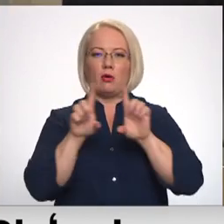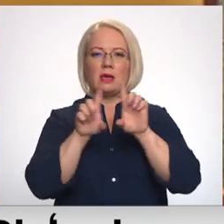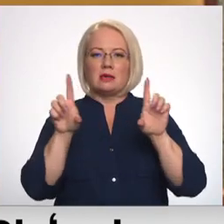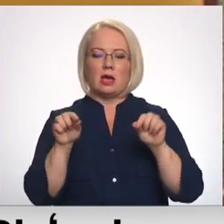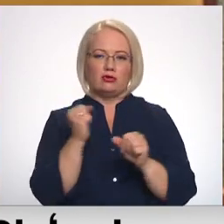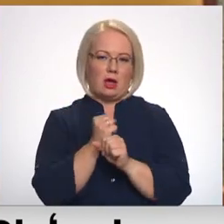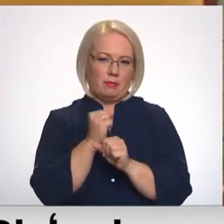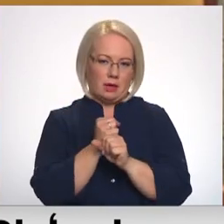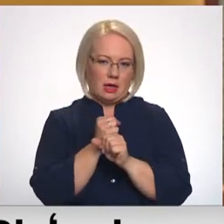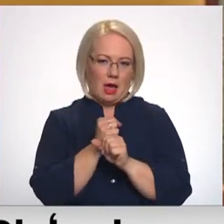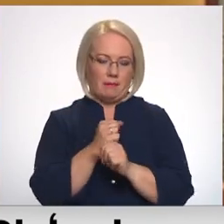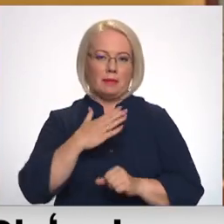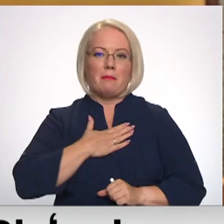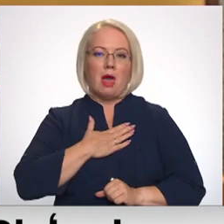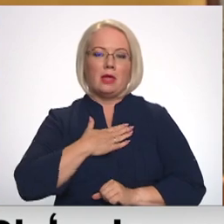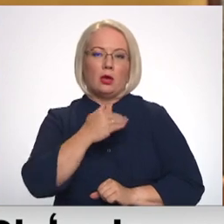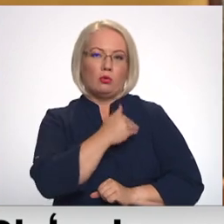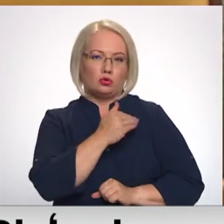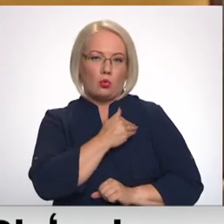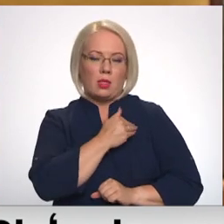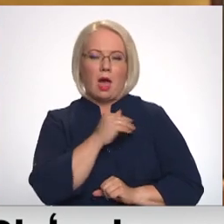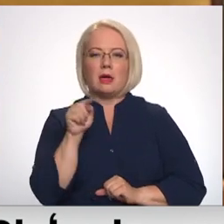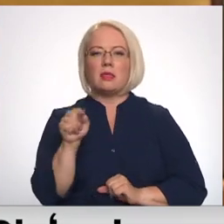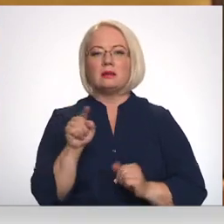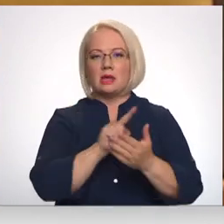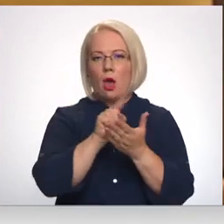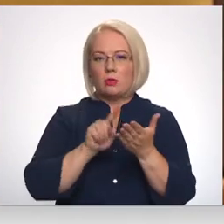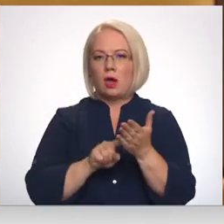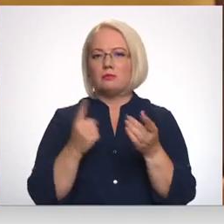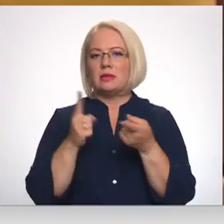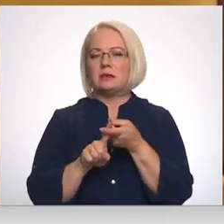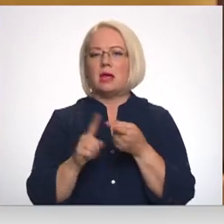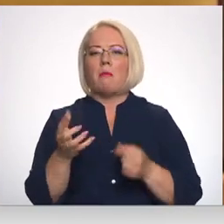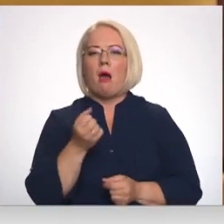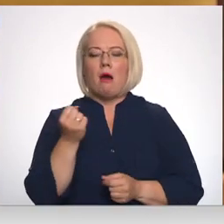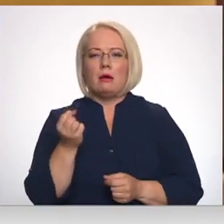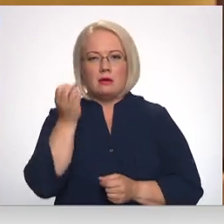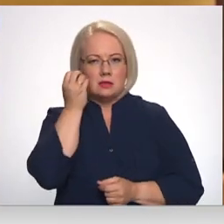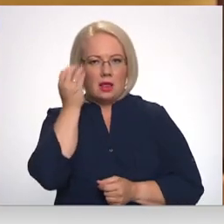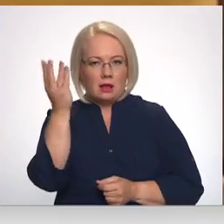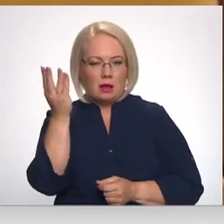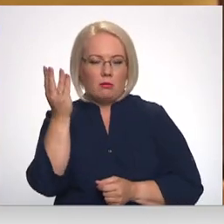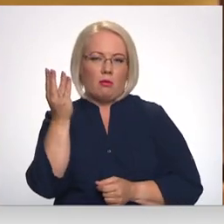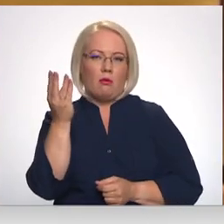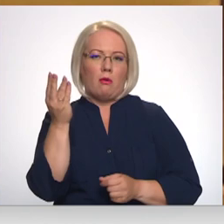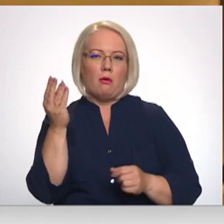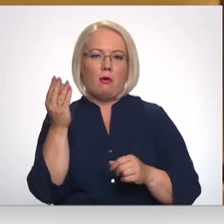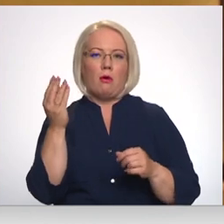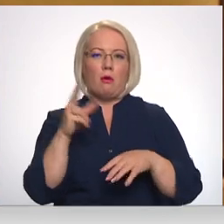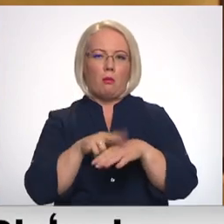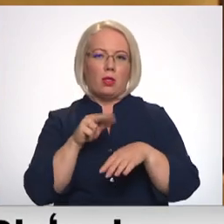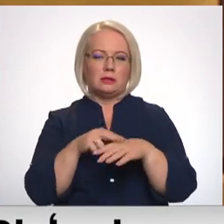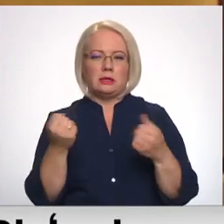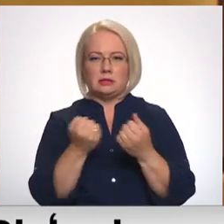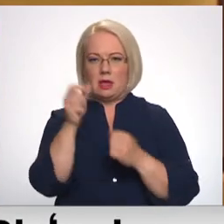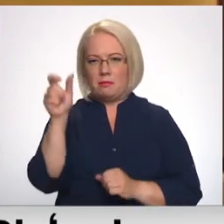darbībai. Mani uzrunāja tas jautājums saistībā ar izglītību policijas